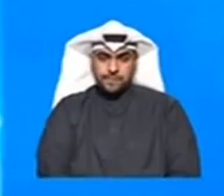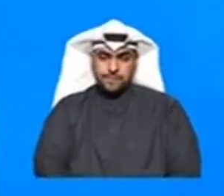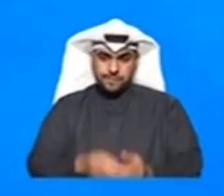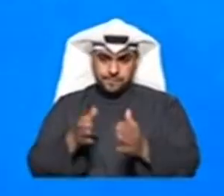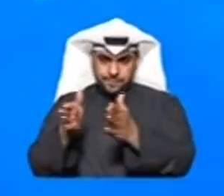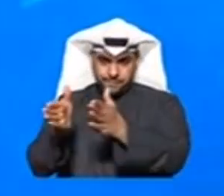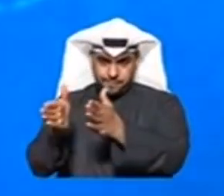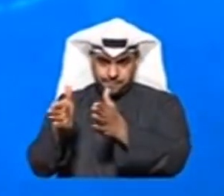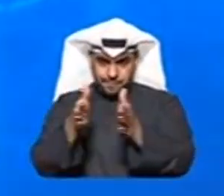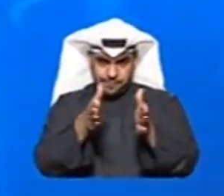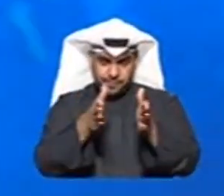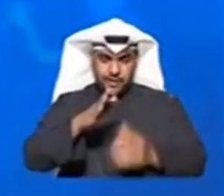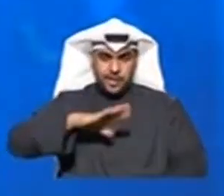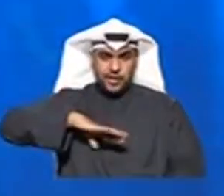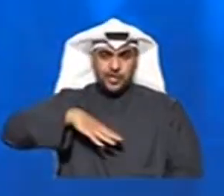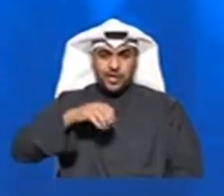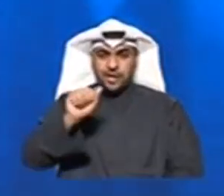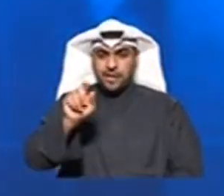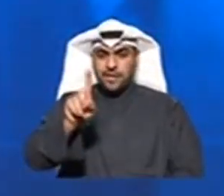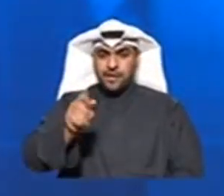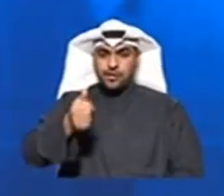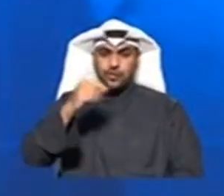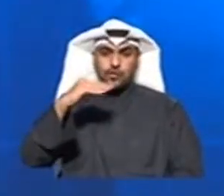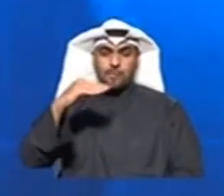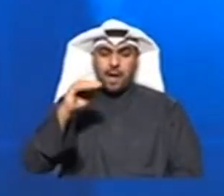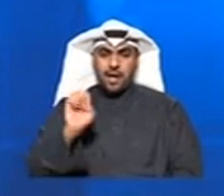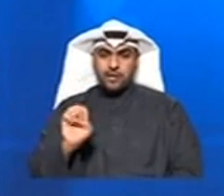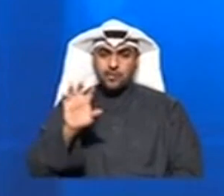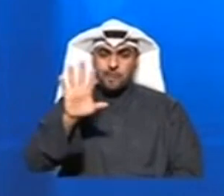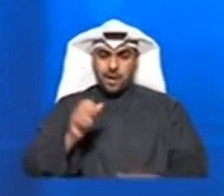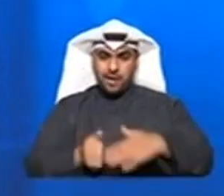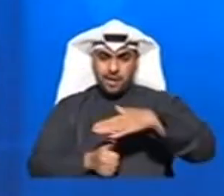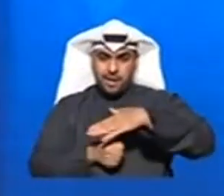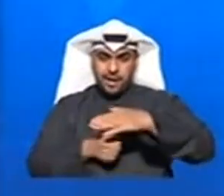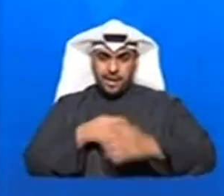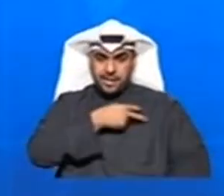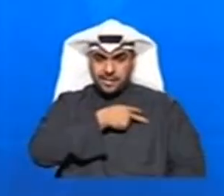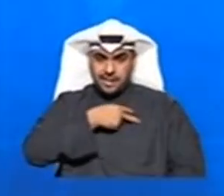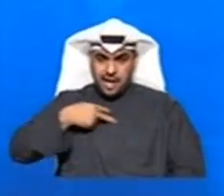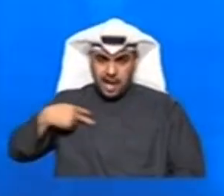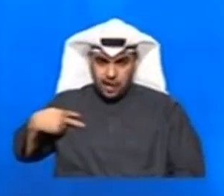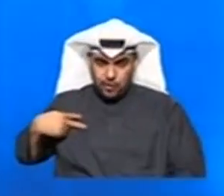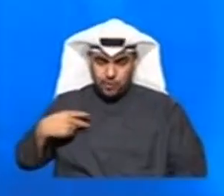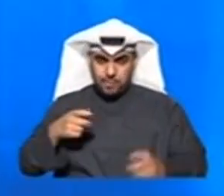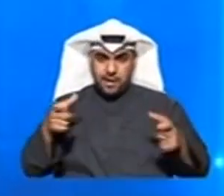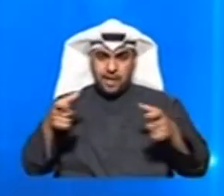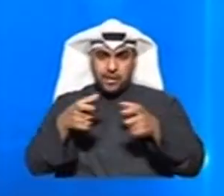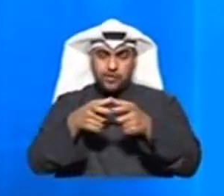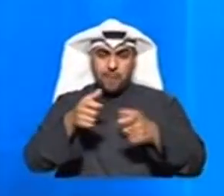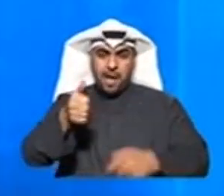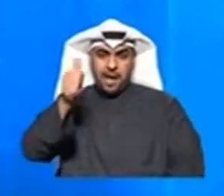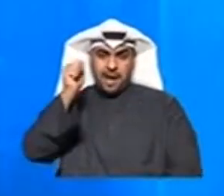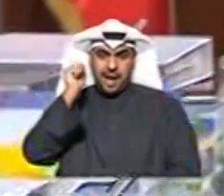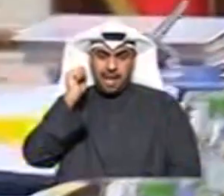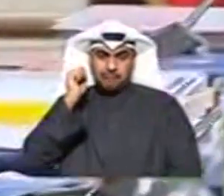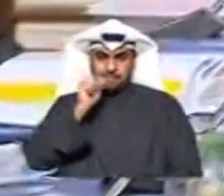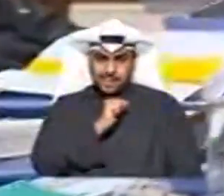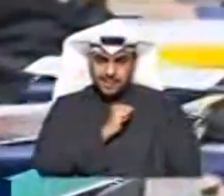ترأس سمو الشيخ صباح خالد الحمد الصباح رئيس مجلس الوزراء في قصر السيف يوم أمس